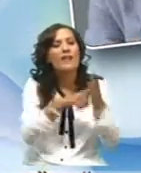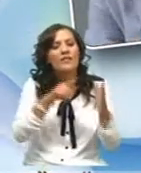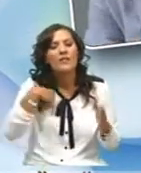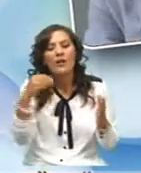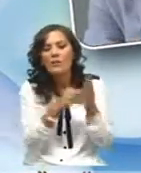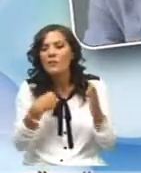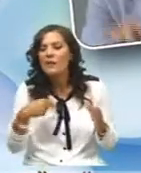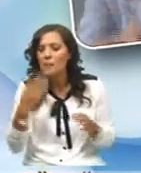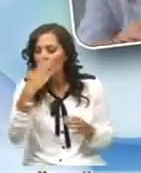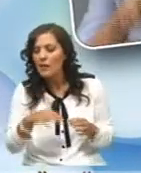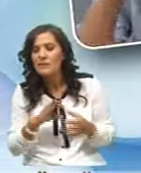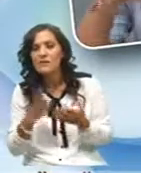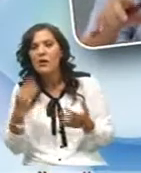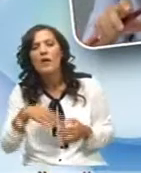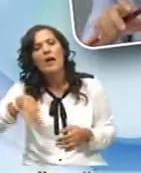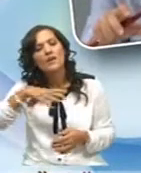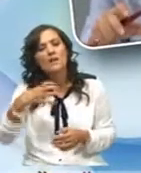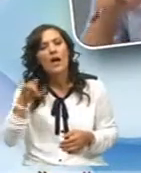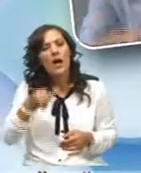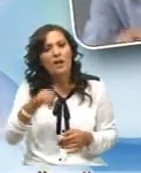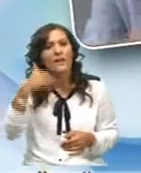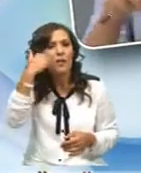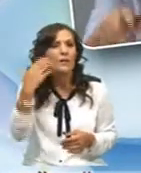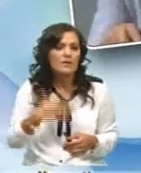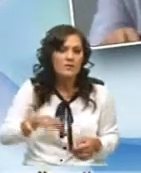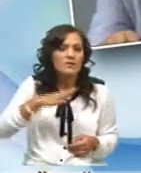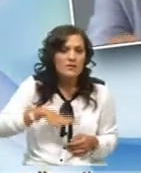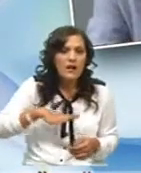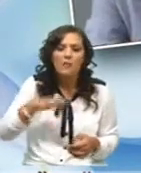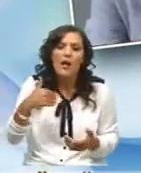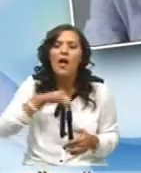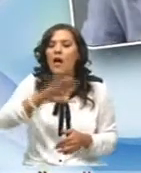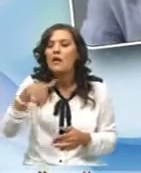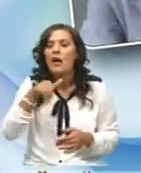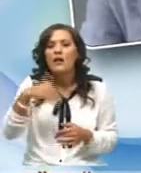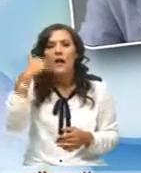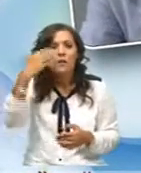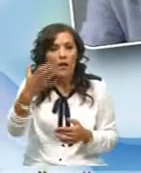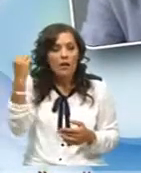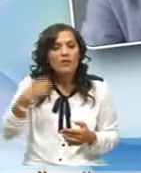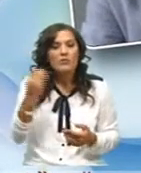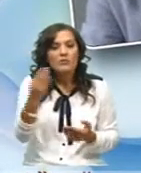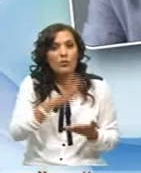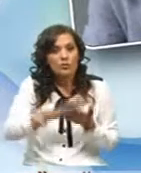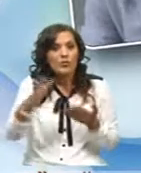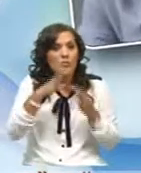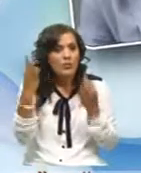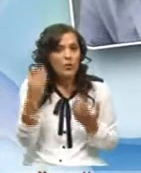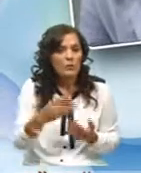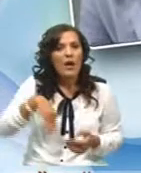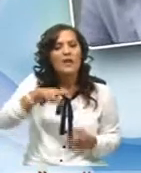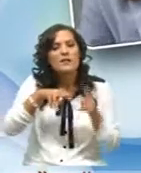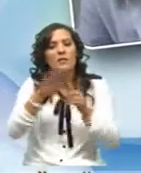noktasındaki beklentimiz ne olmalı herkes aynı elmayı isterse de herkes aynı elmayı alırsa bir güzel düzen ya da mutluluk olur